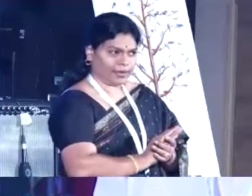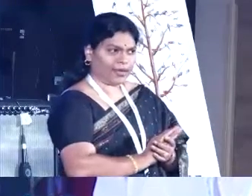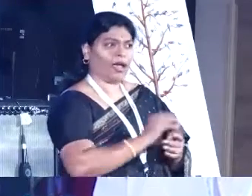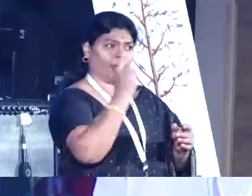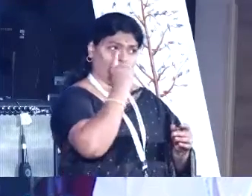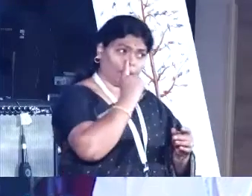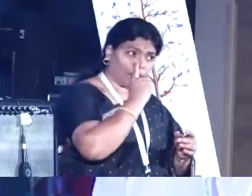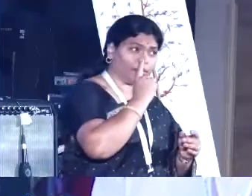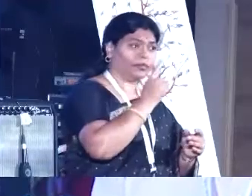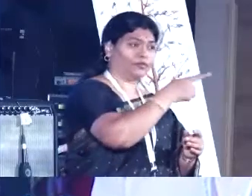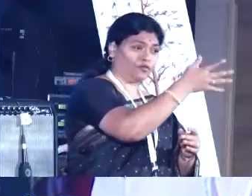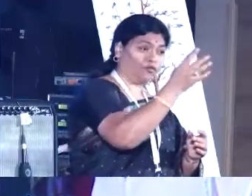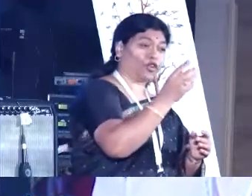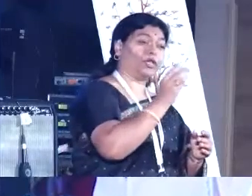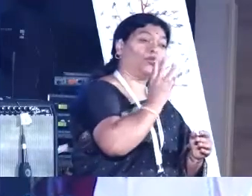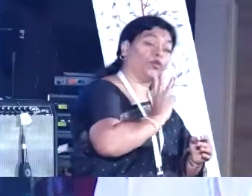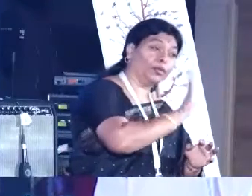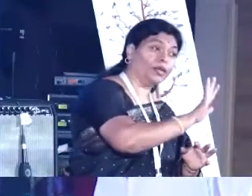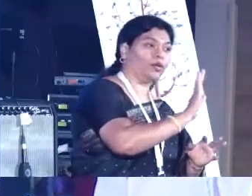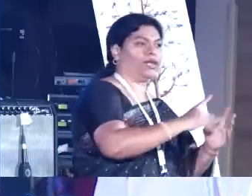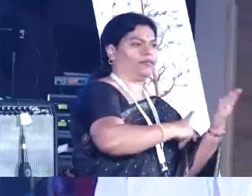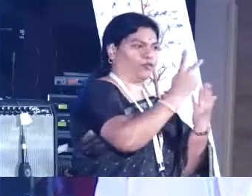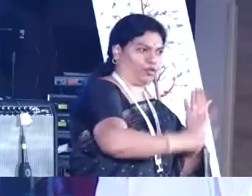महिला दिवस के ऊपर कुछ कार्यक्रम भी चलाए जाते हैं,